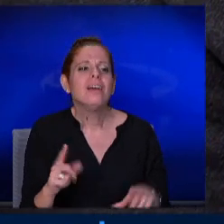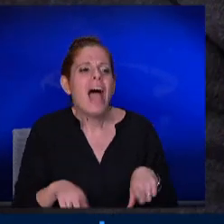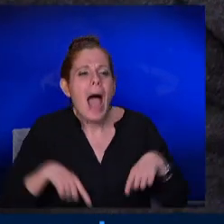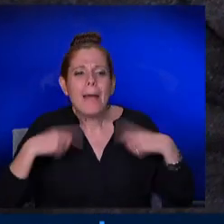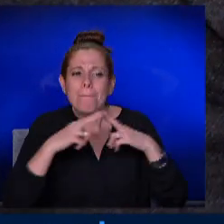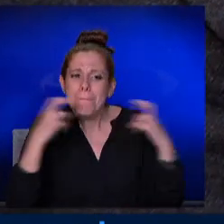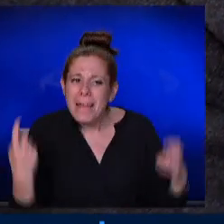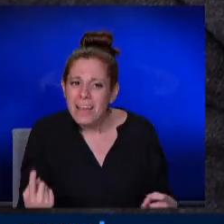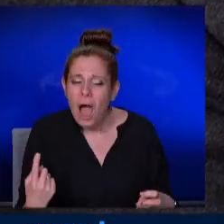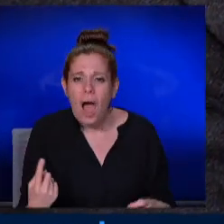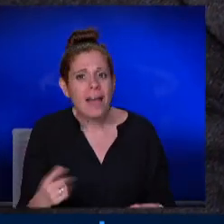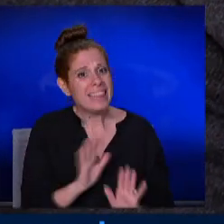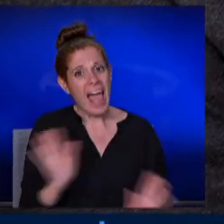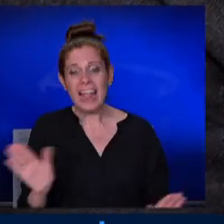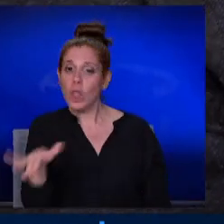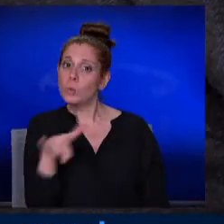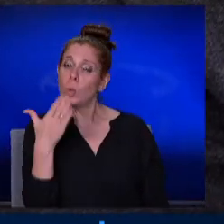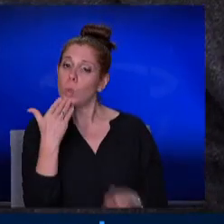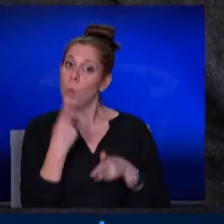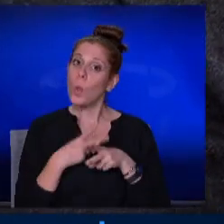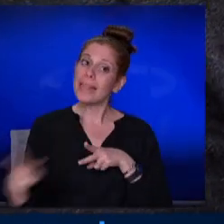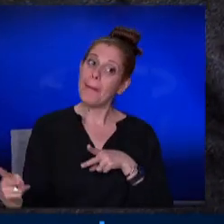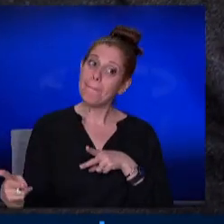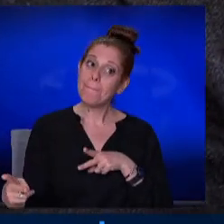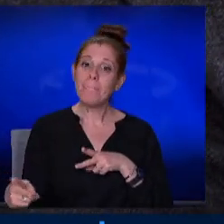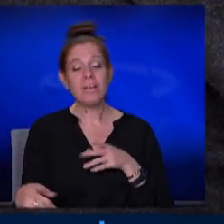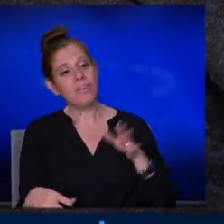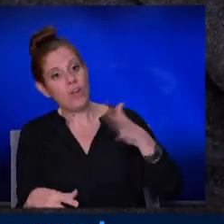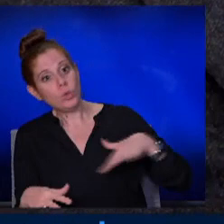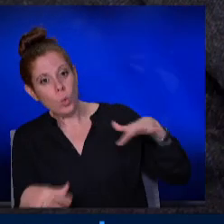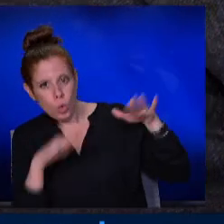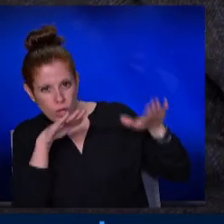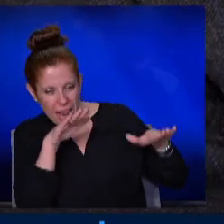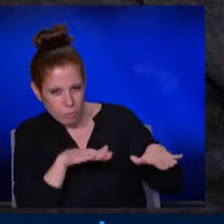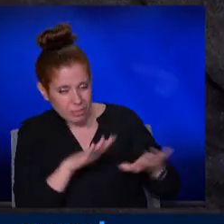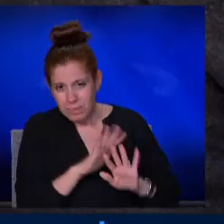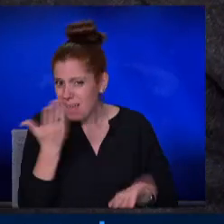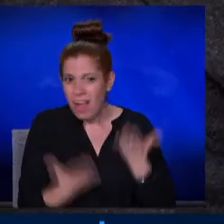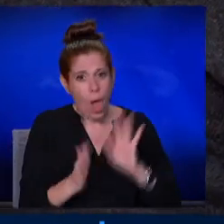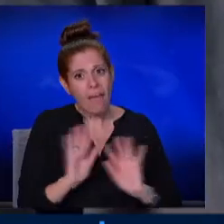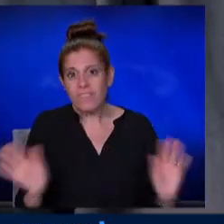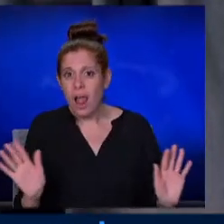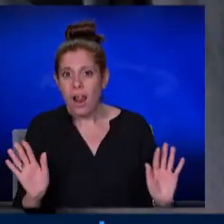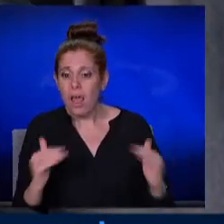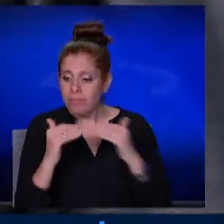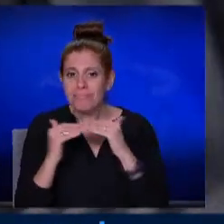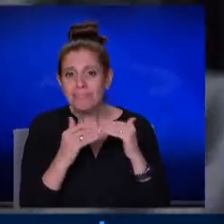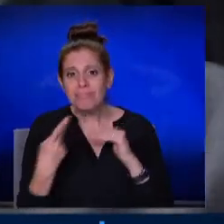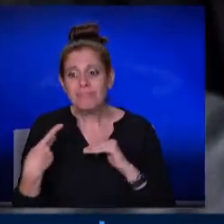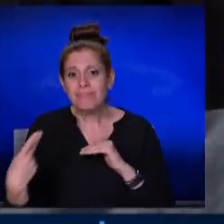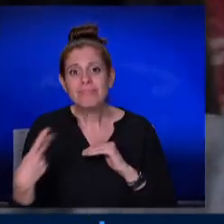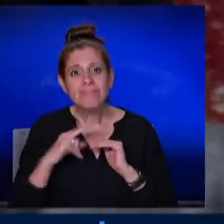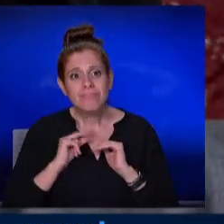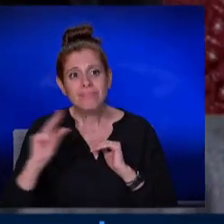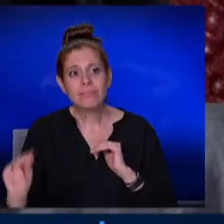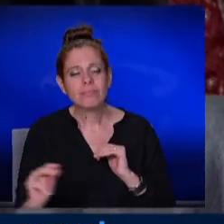مدينة لا تعرف ما معنى الملاح ولا تعرف الفوارق نهائيا ما نحن رؤيم كان يوسي؟